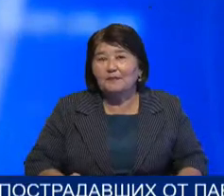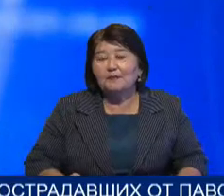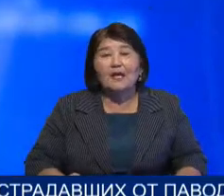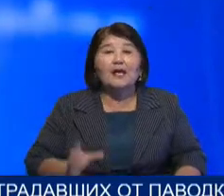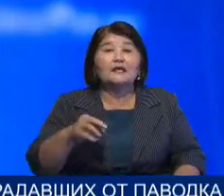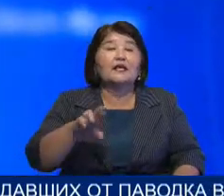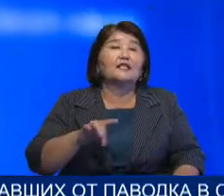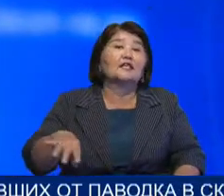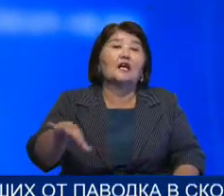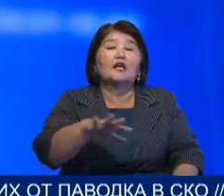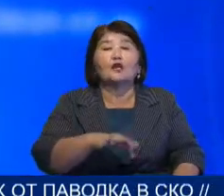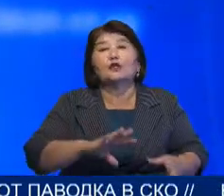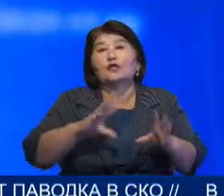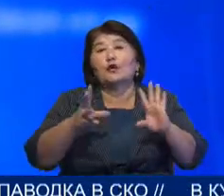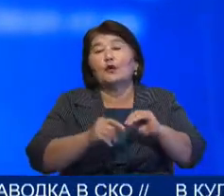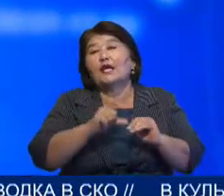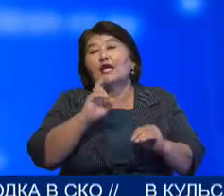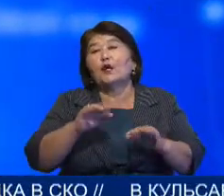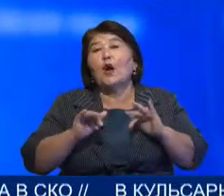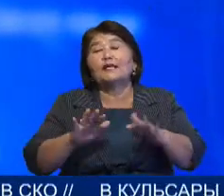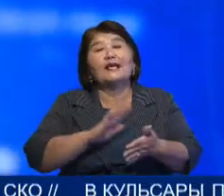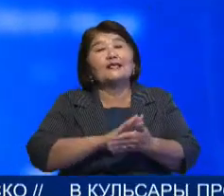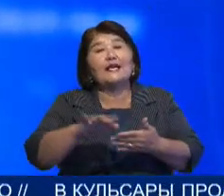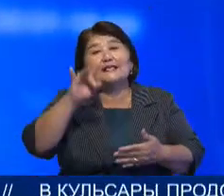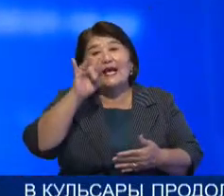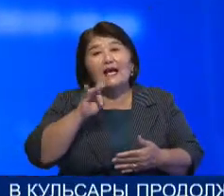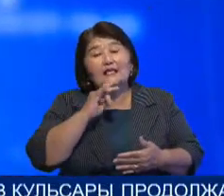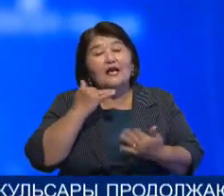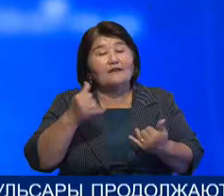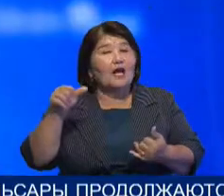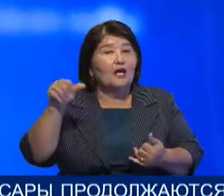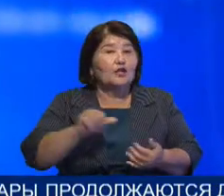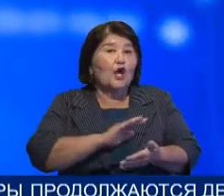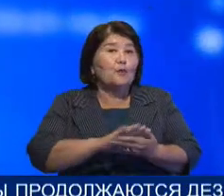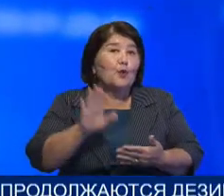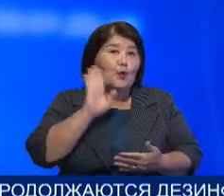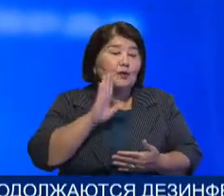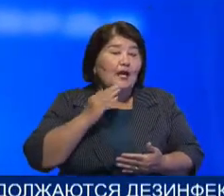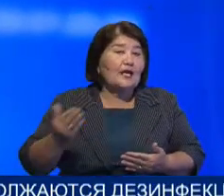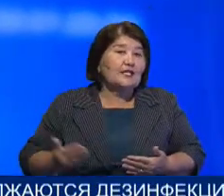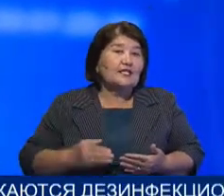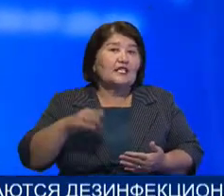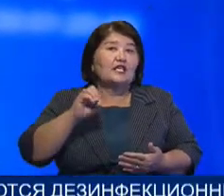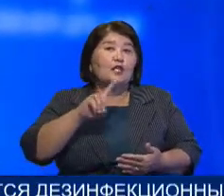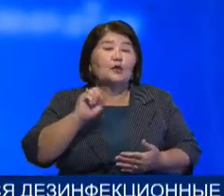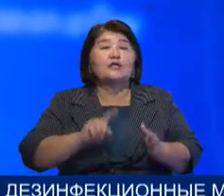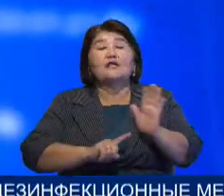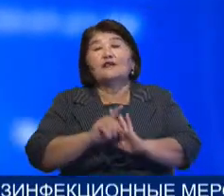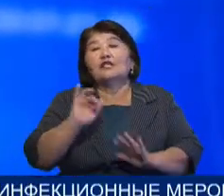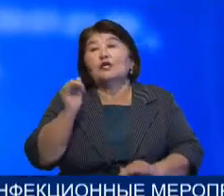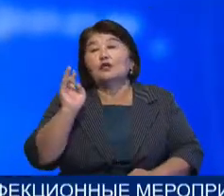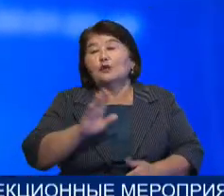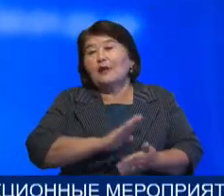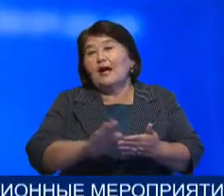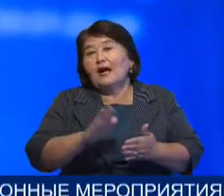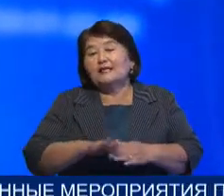в саррин ском районе подведены итоги экоакцию таза Казахстан в рамках недели льде булах жители посёлка тезек вышли на субботник и